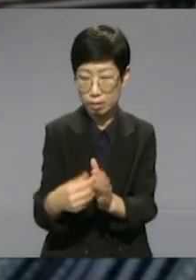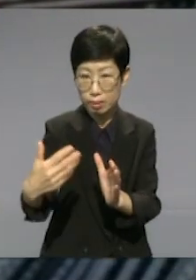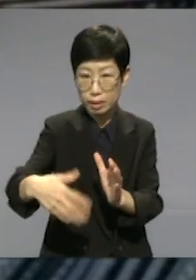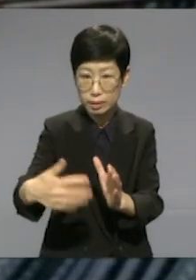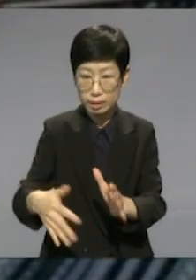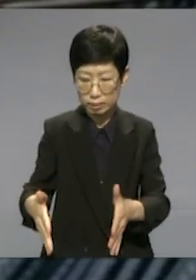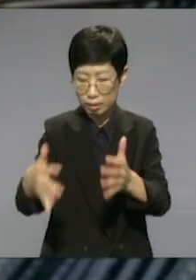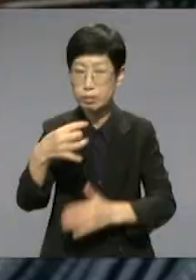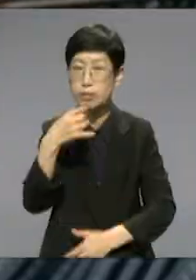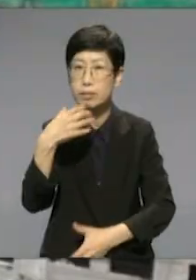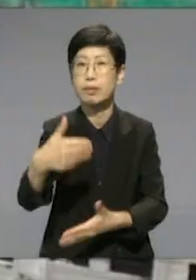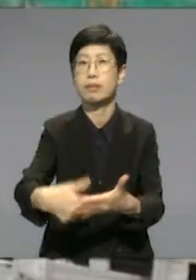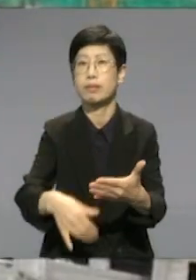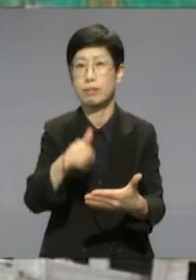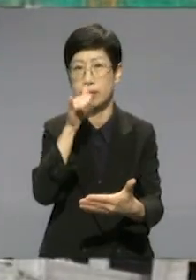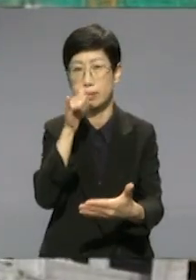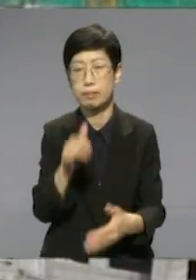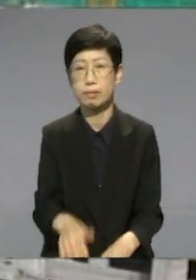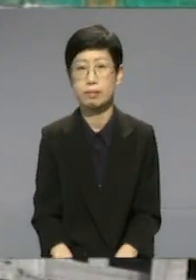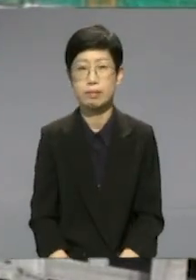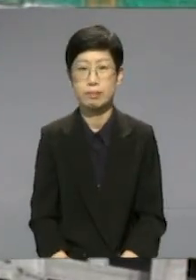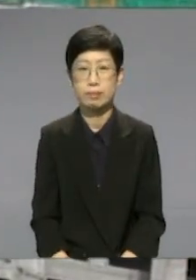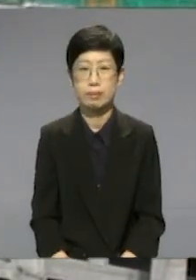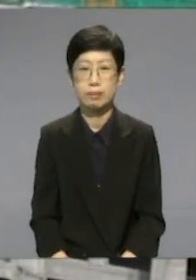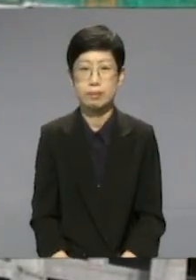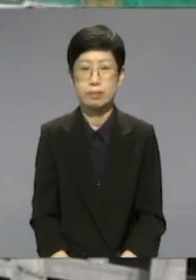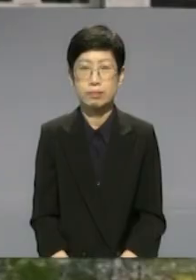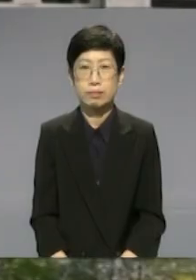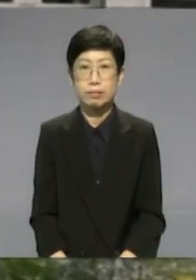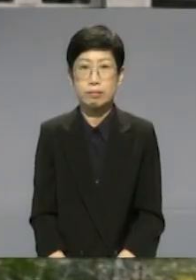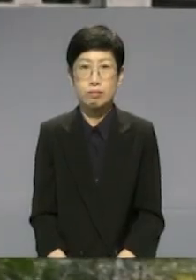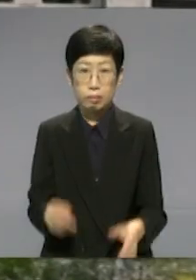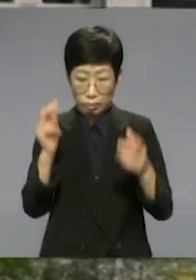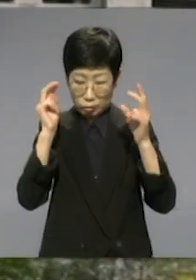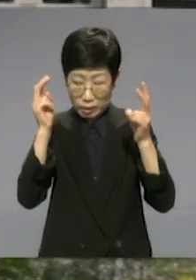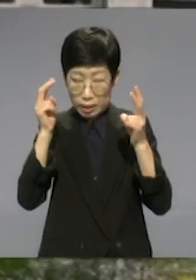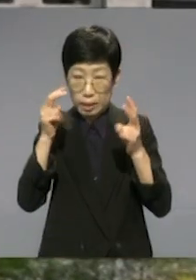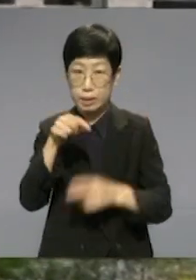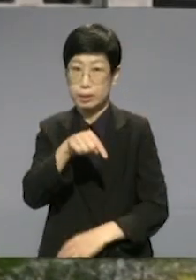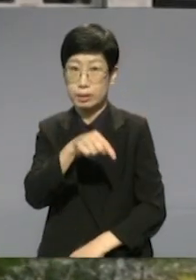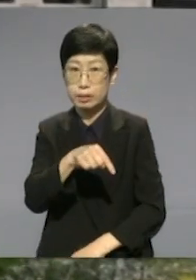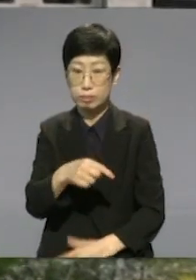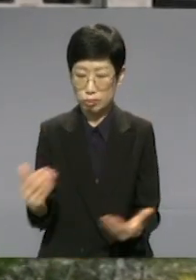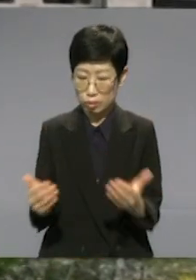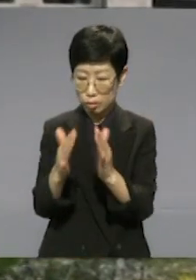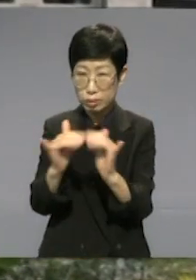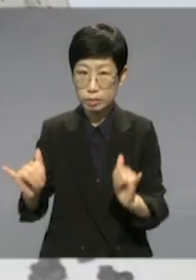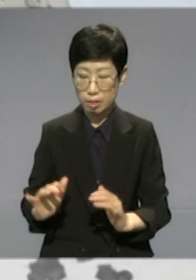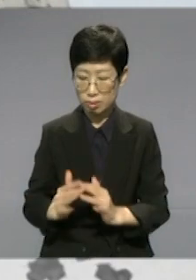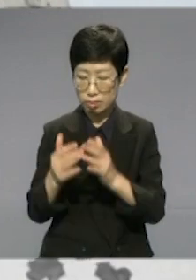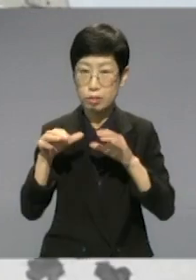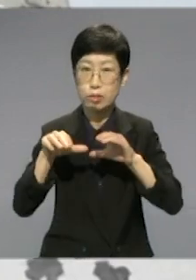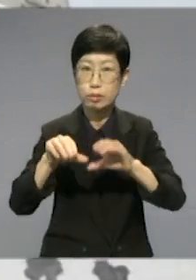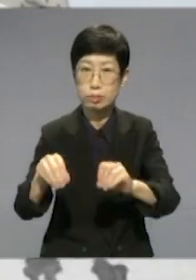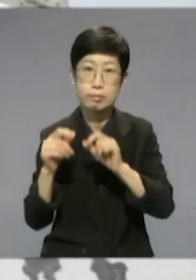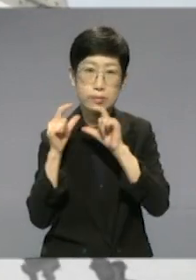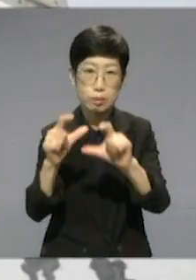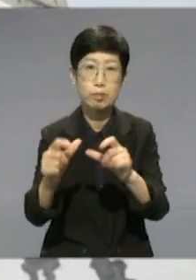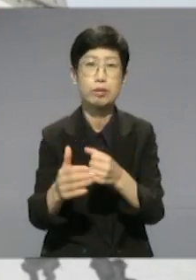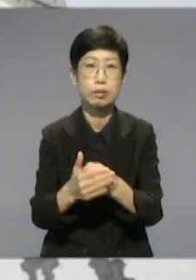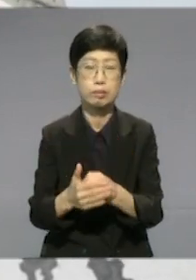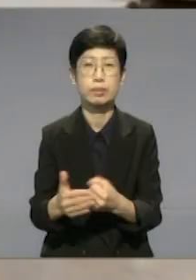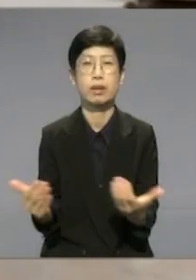주거용 건물만 덩그러니 남겨져 있습니다. 개발업체인 컨트리가든이 노동자들의 건설 중단을 통보했기